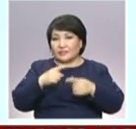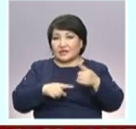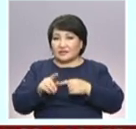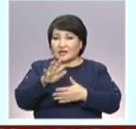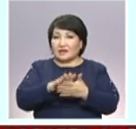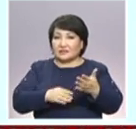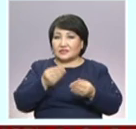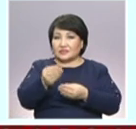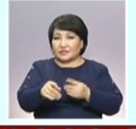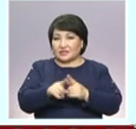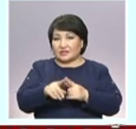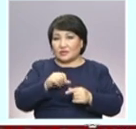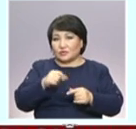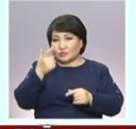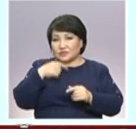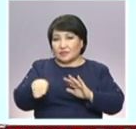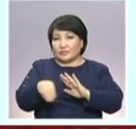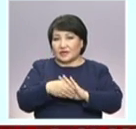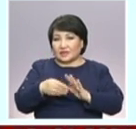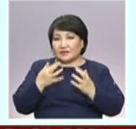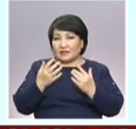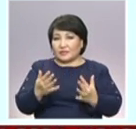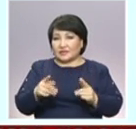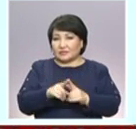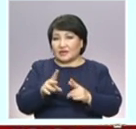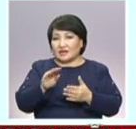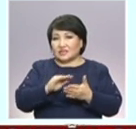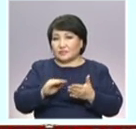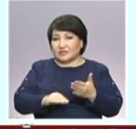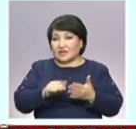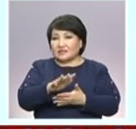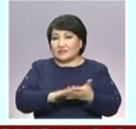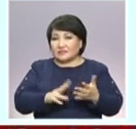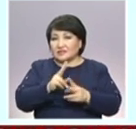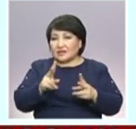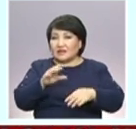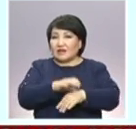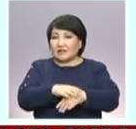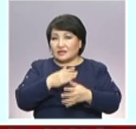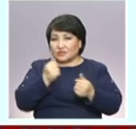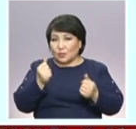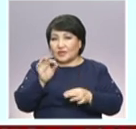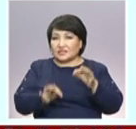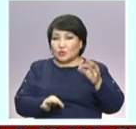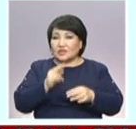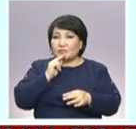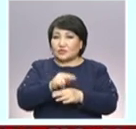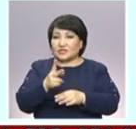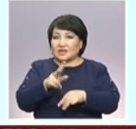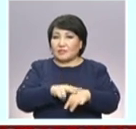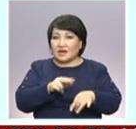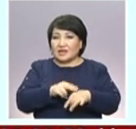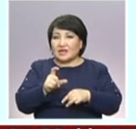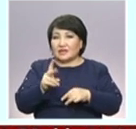өзінен пара талап еттірейді. Бірақ жазбаша арызынан басқа еш дәлелі жоқ. Алайда сот айыпталушы екі экс-полицейді босатар емес